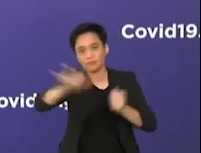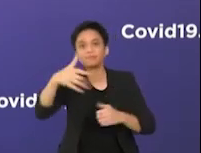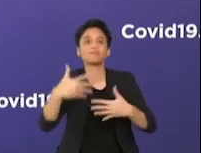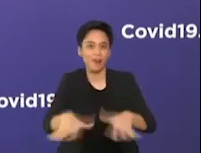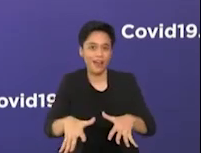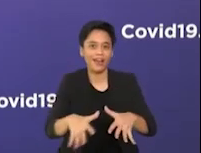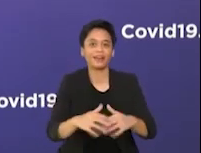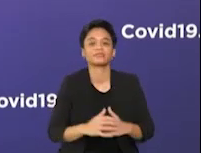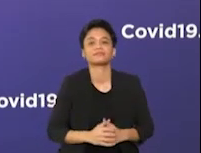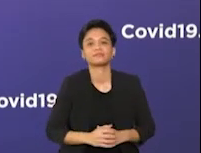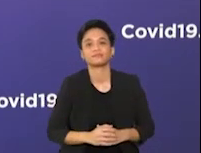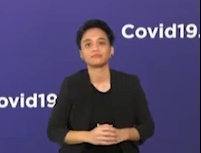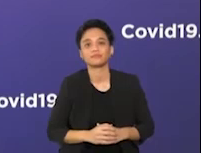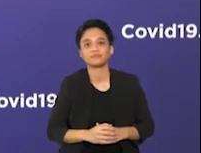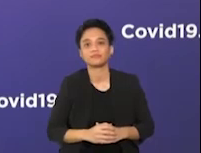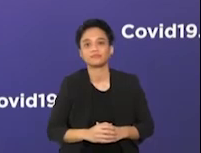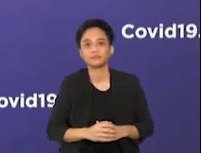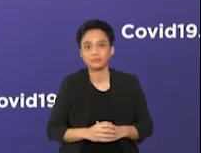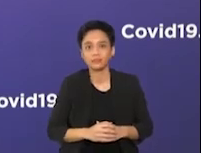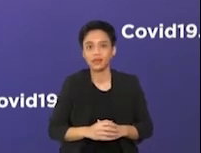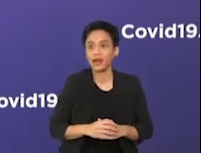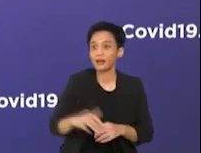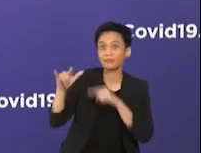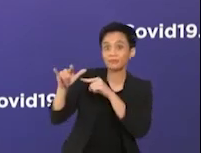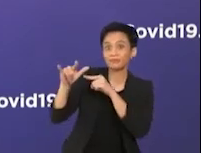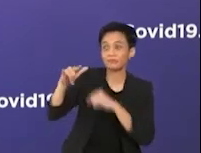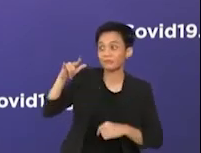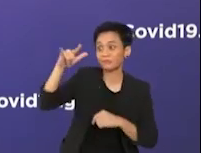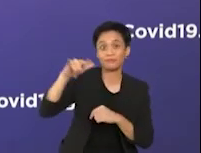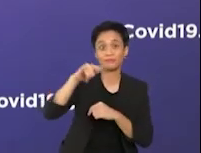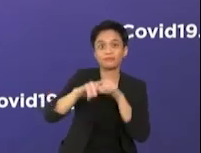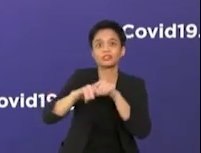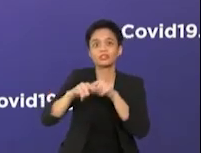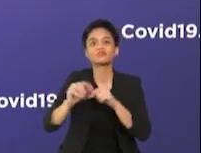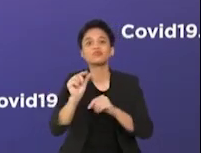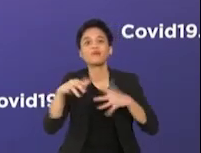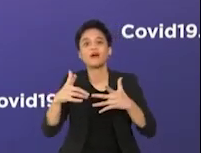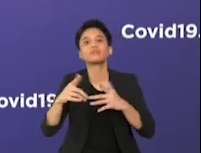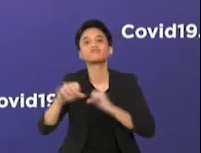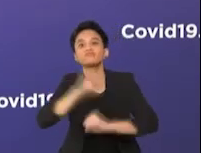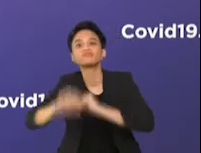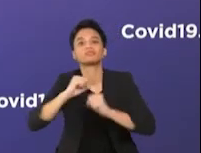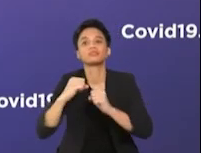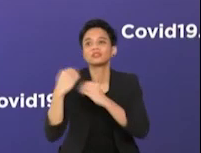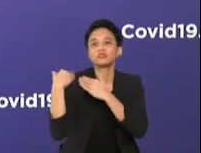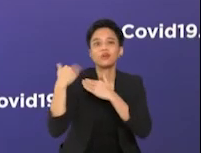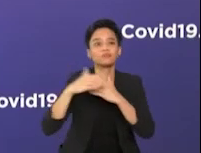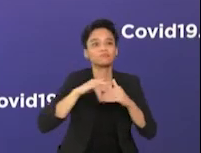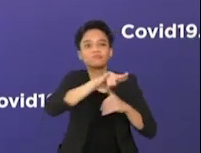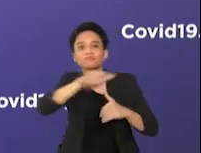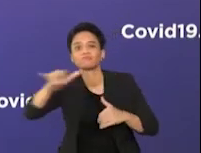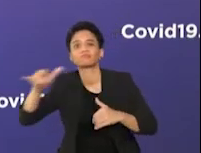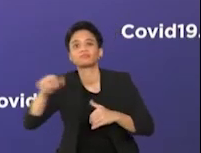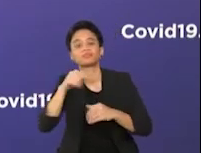Sudah barang tentu bahwa penerbangan induk tujuannya dalam pelaksanaan tugas yang jelas Kemana tujuannya